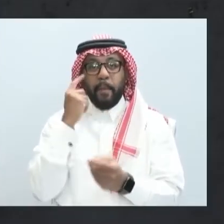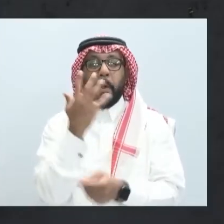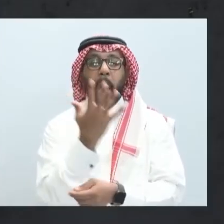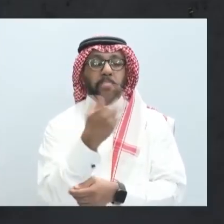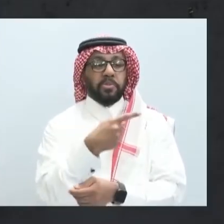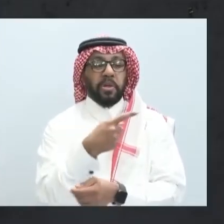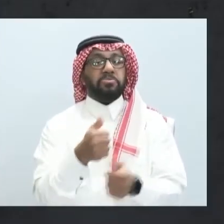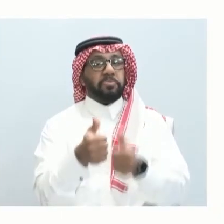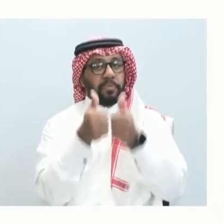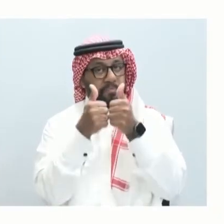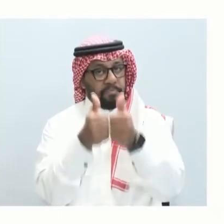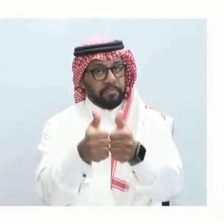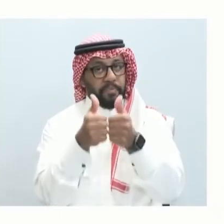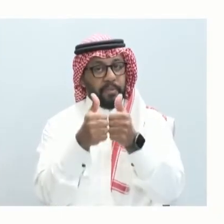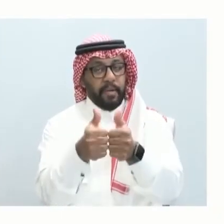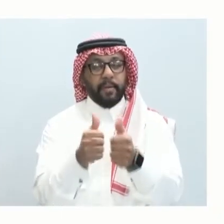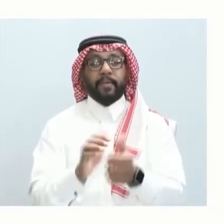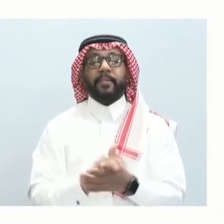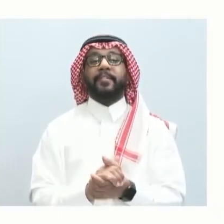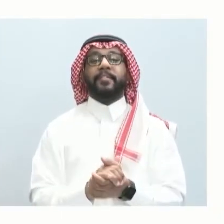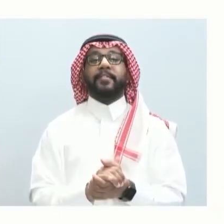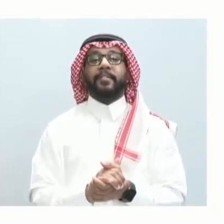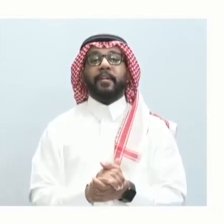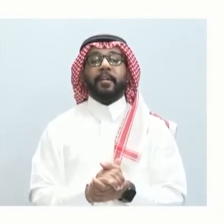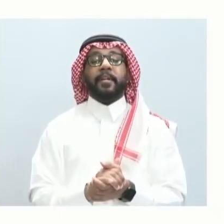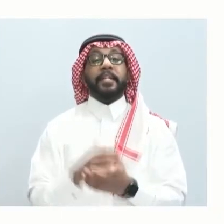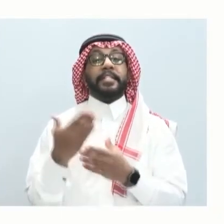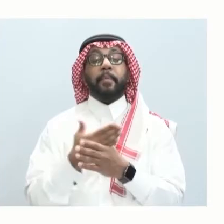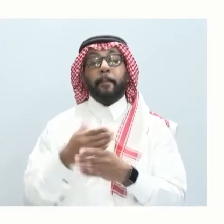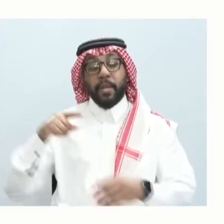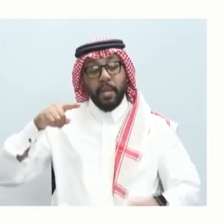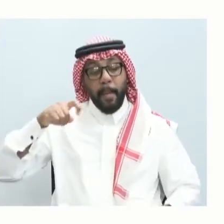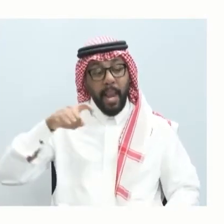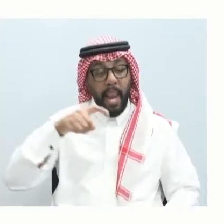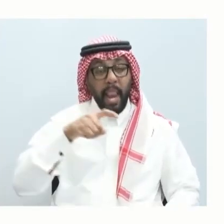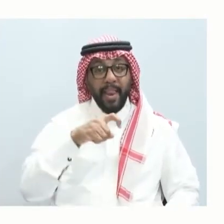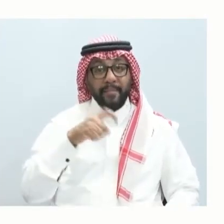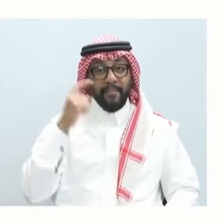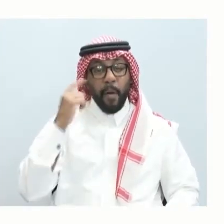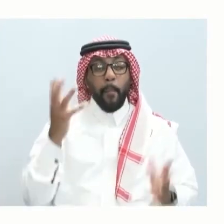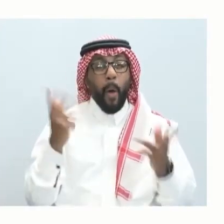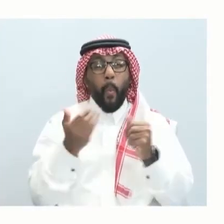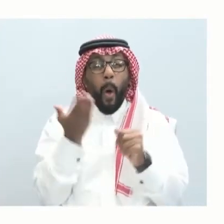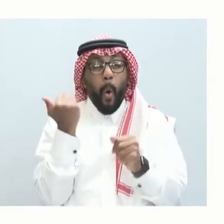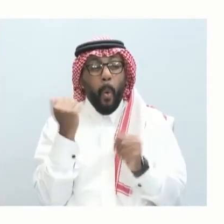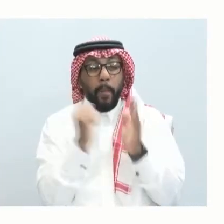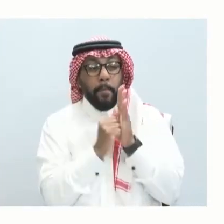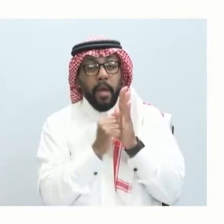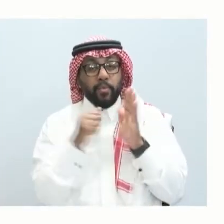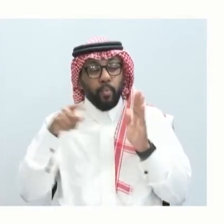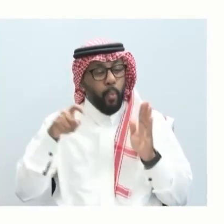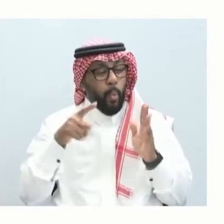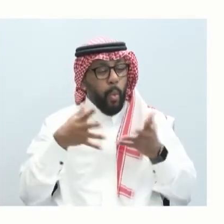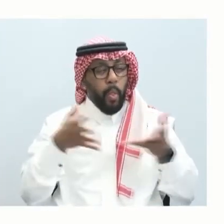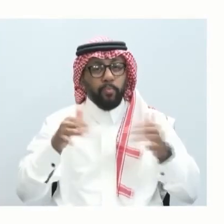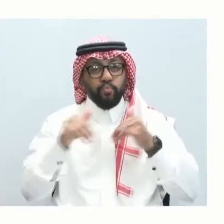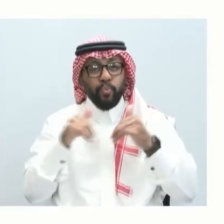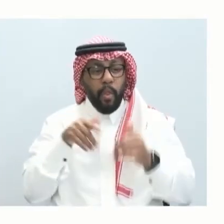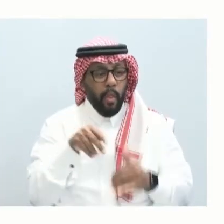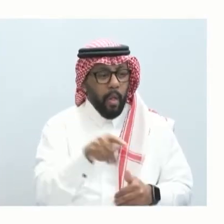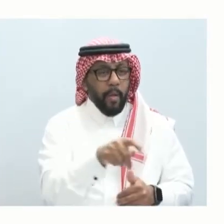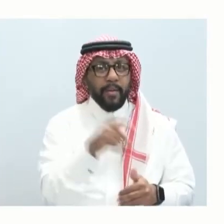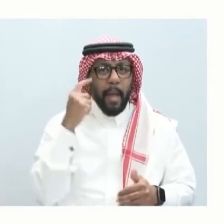وهو مساوي لعدد النمل الذي توقف خارج البيت في بدايه السؤال